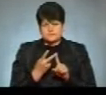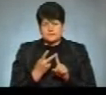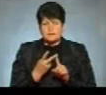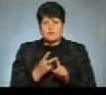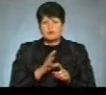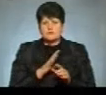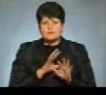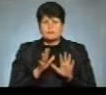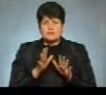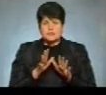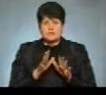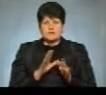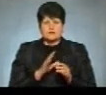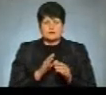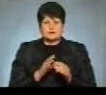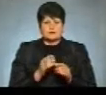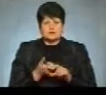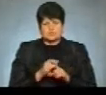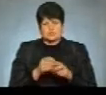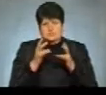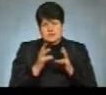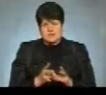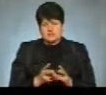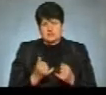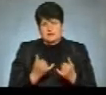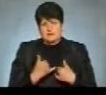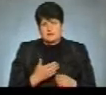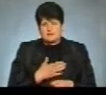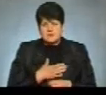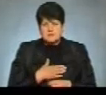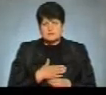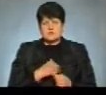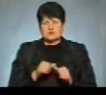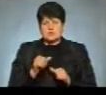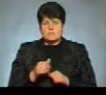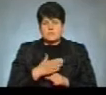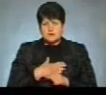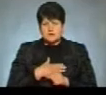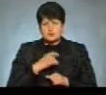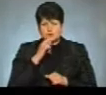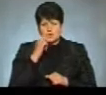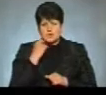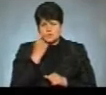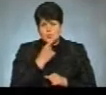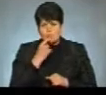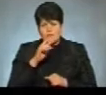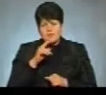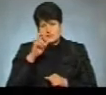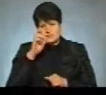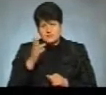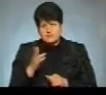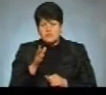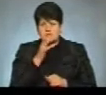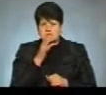передували події надзвичайно трагічні, як для нас, і, зокрема, для нашої української мови, як державної. В